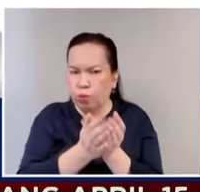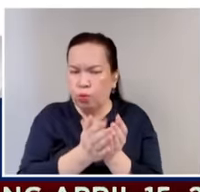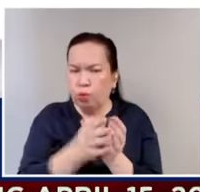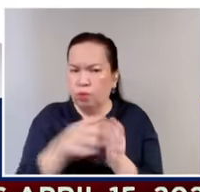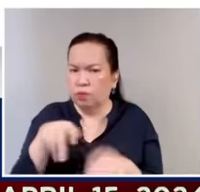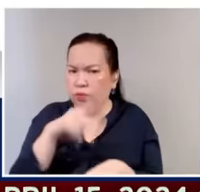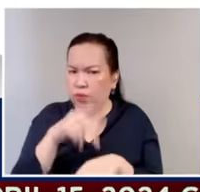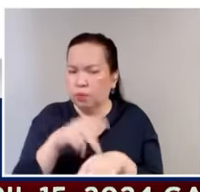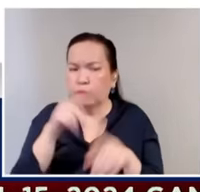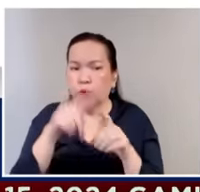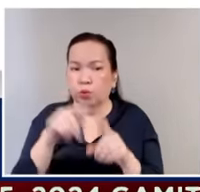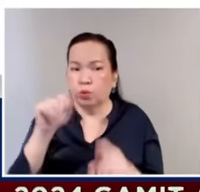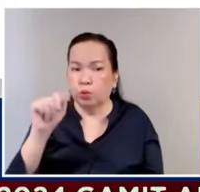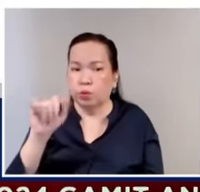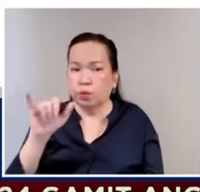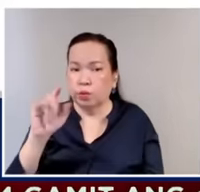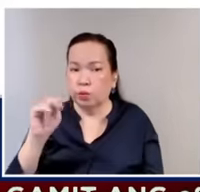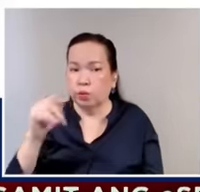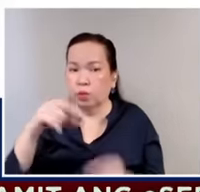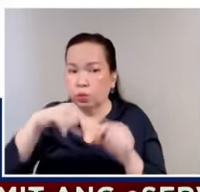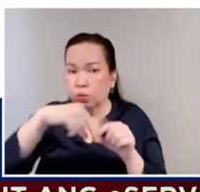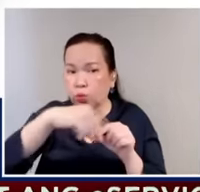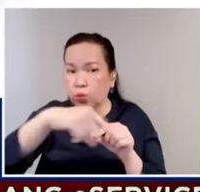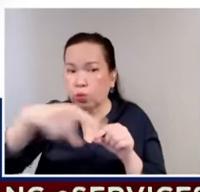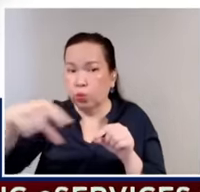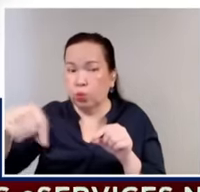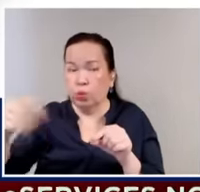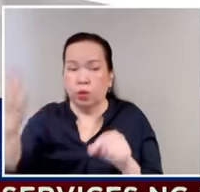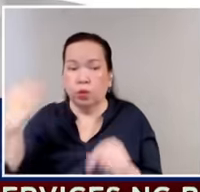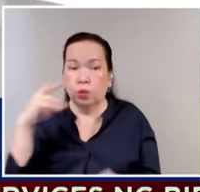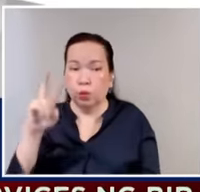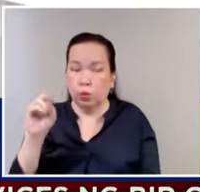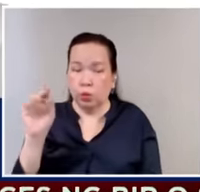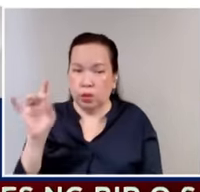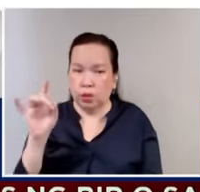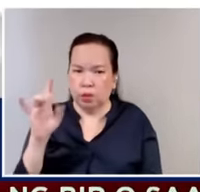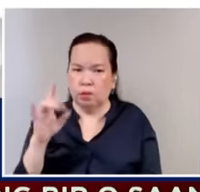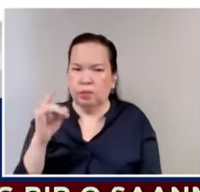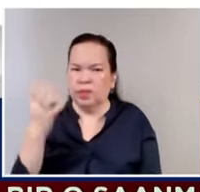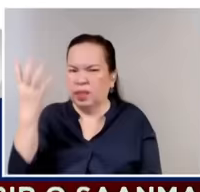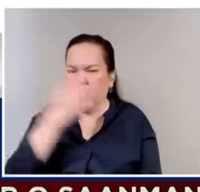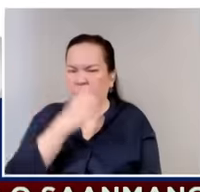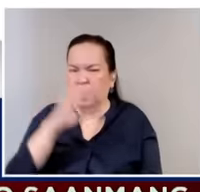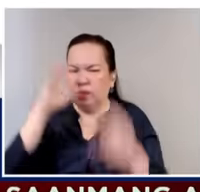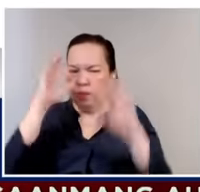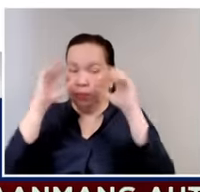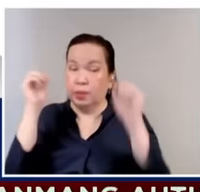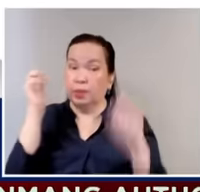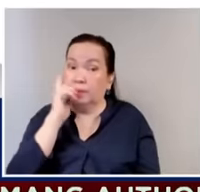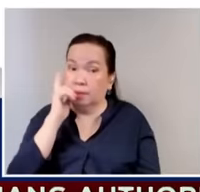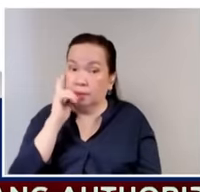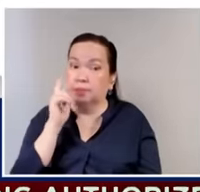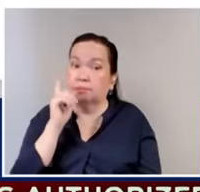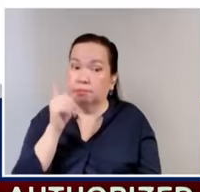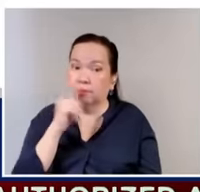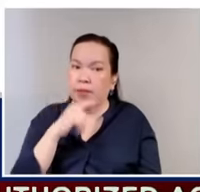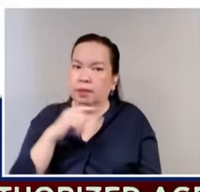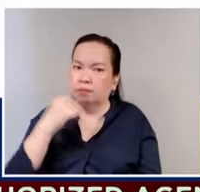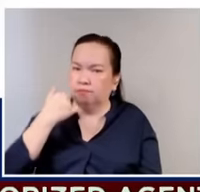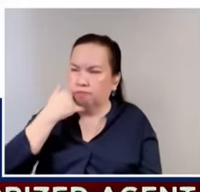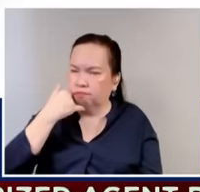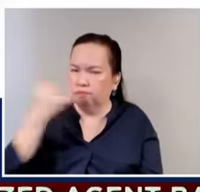Shoal noong 2018. Ikinagalit ito ni Pangulong Duterte ayon kay Roque at ipinatawag ang